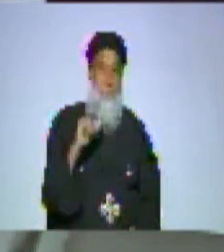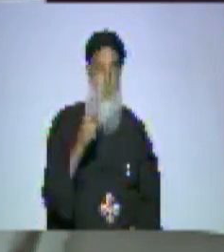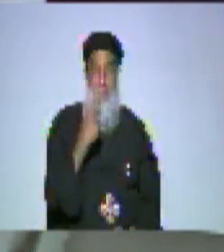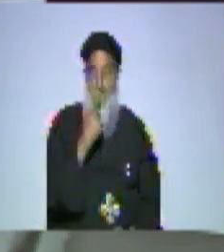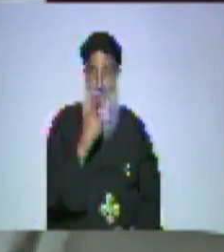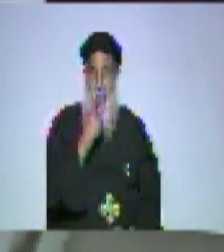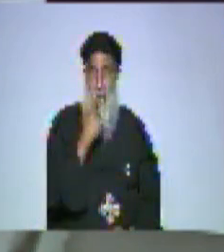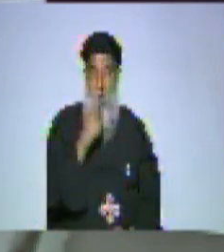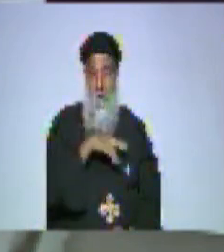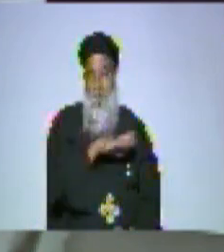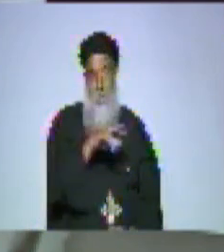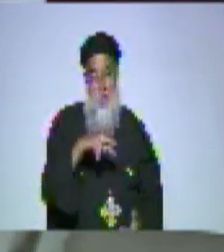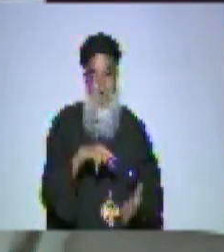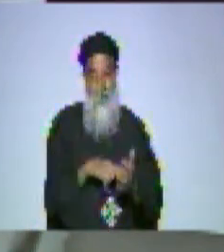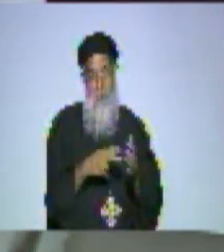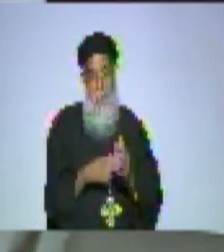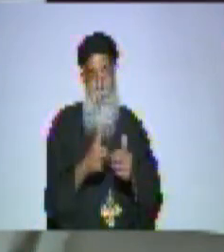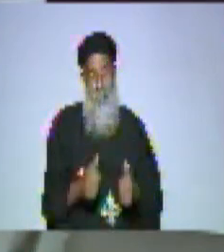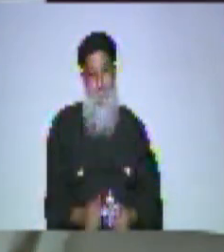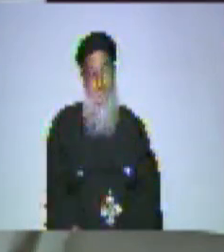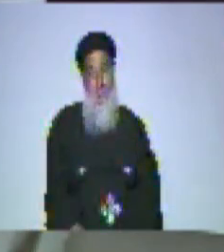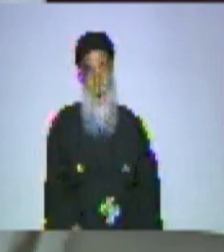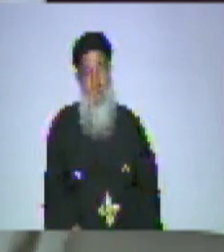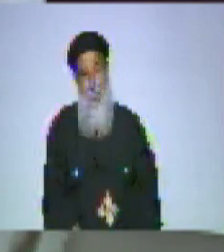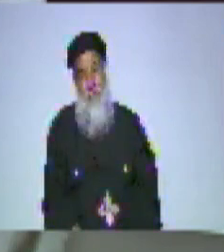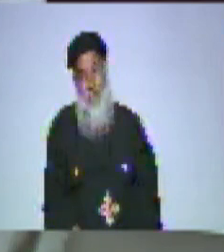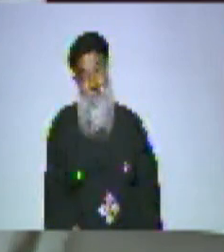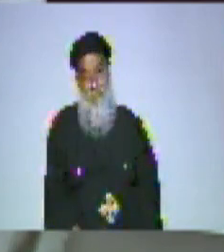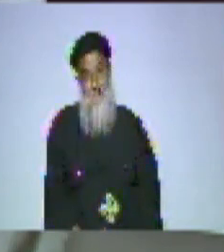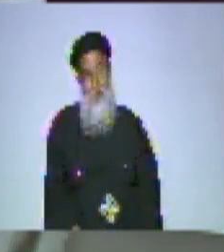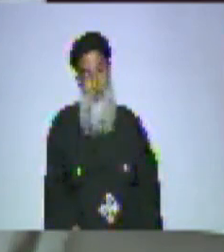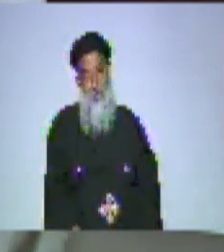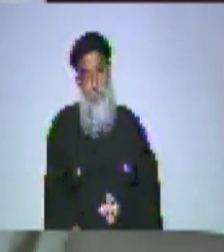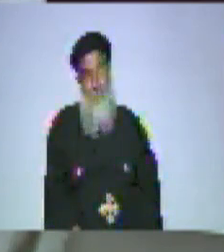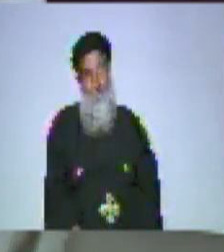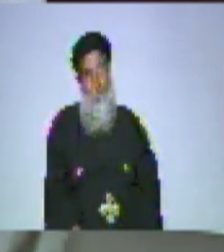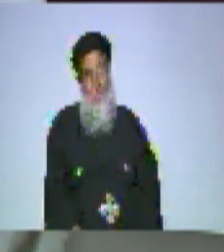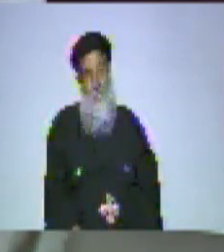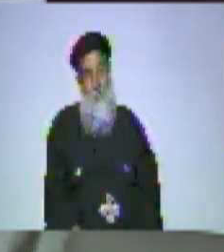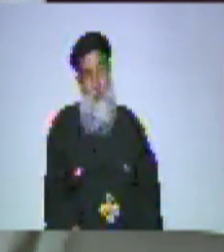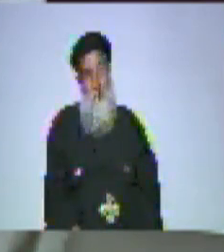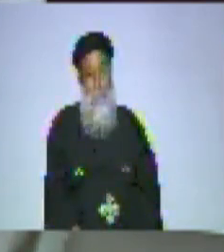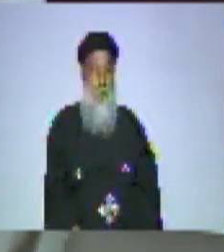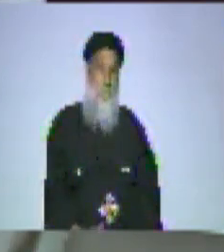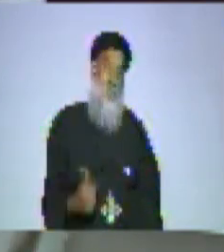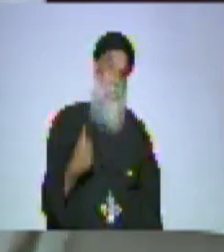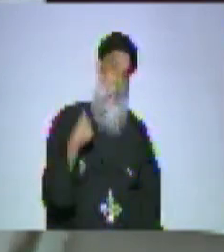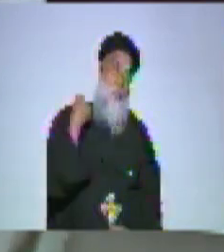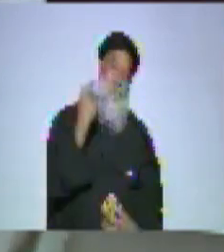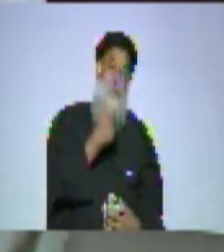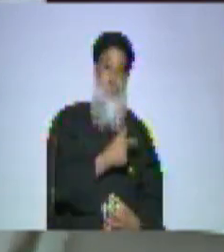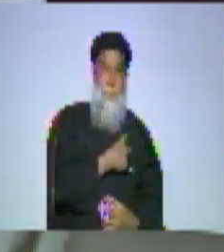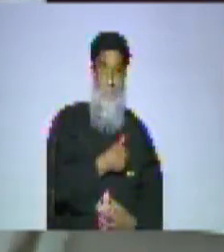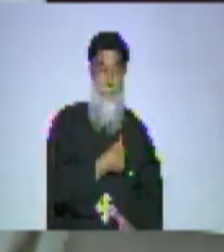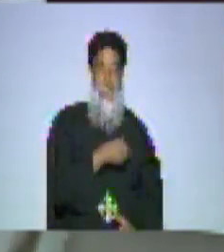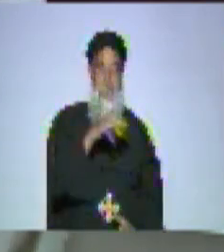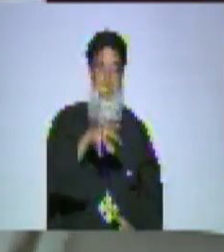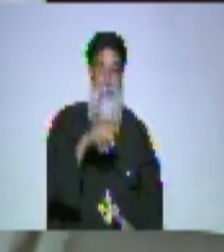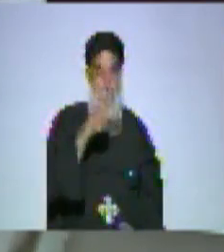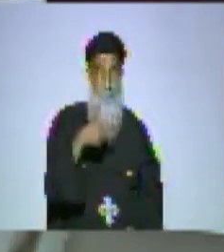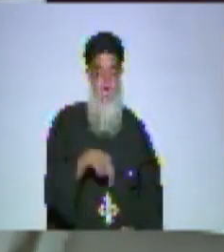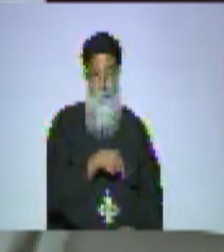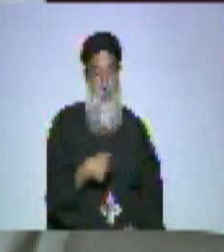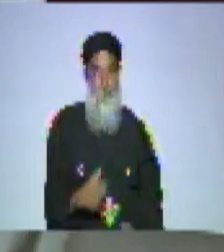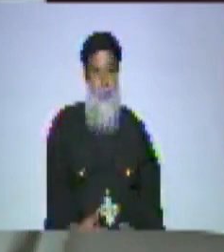وكل اللي عمله امتى نعمل له قداسه القديس الكنيسه